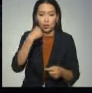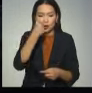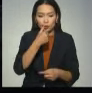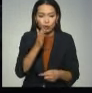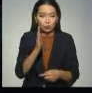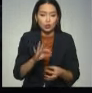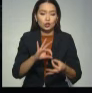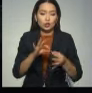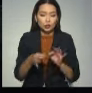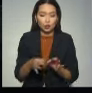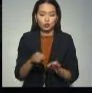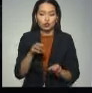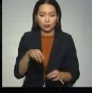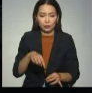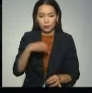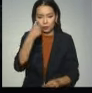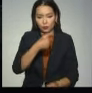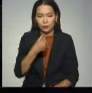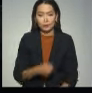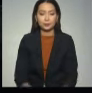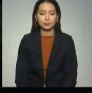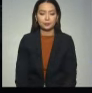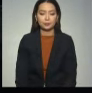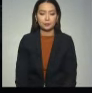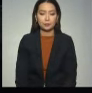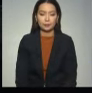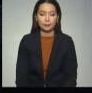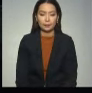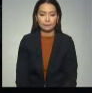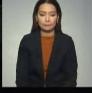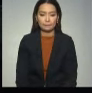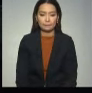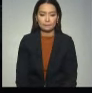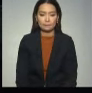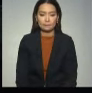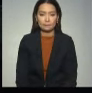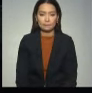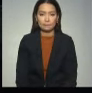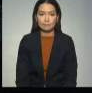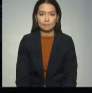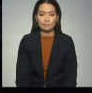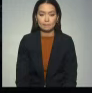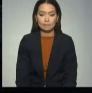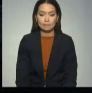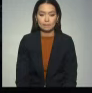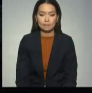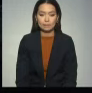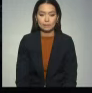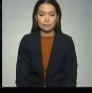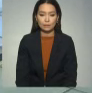будет сложнее текущего. Яна Гладкова, Ернур Калелов, Нуржан Махмутов, Алмаз Жулубаев, Астана